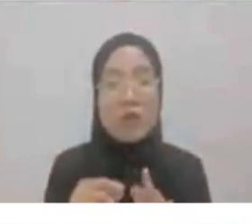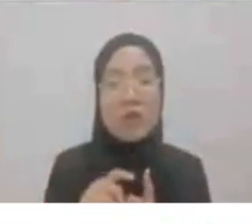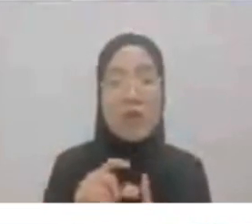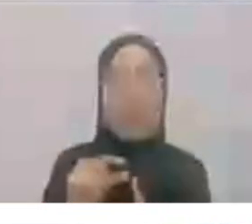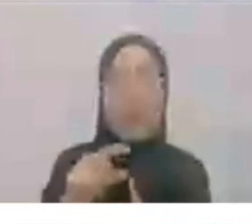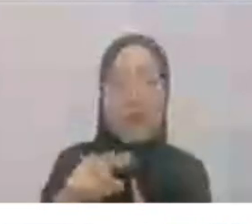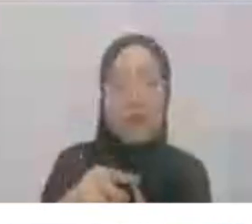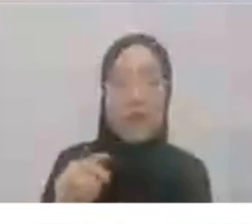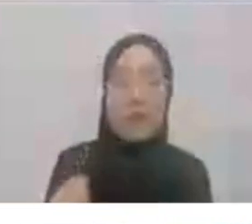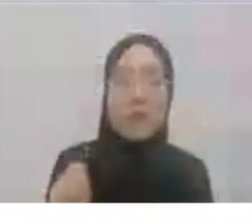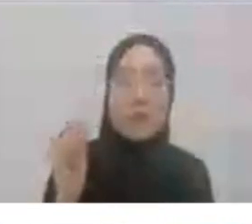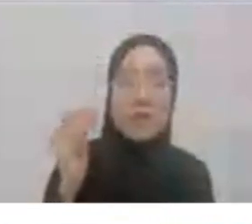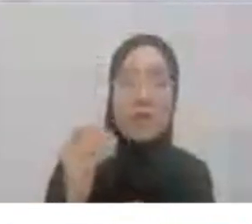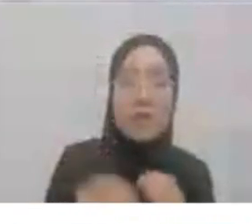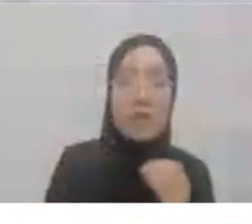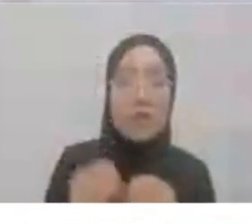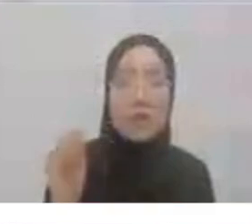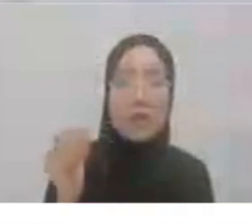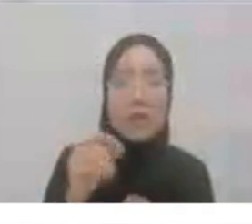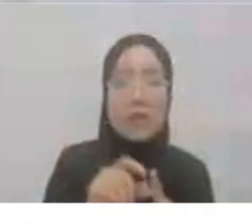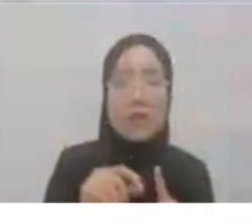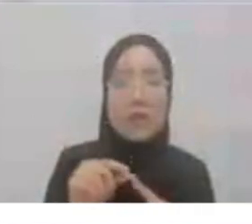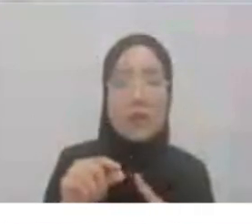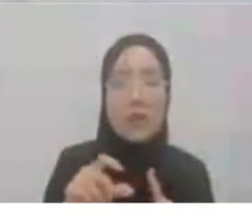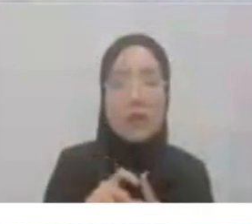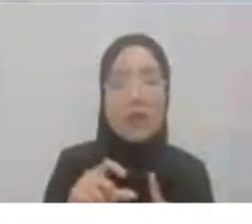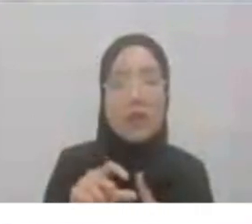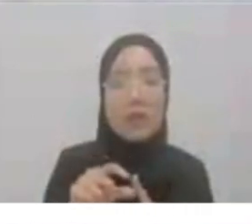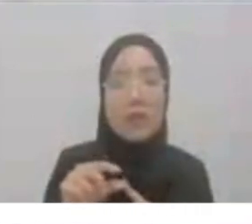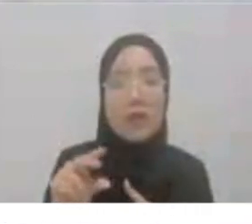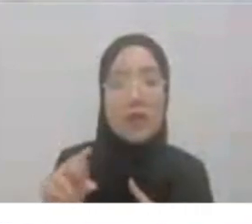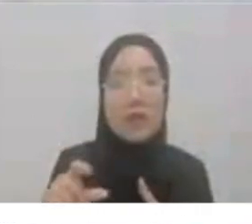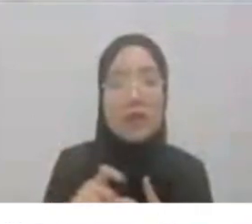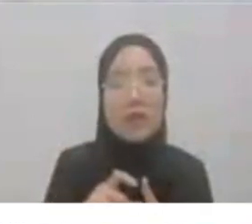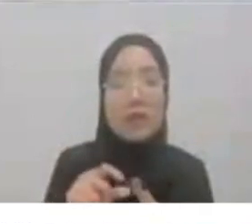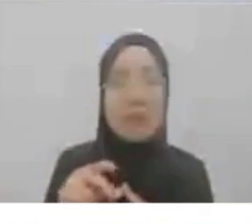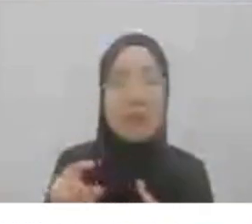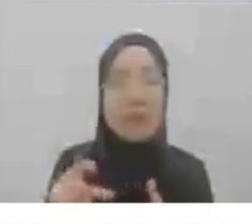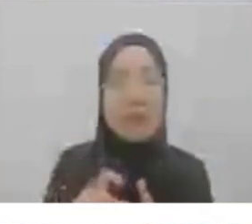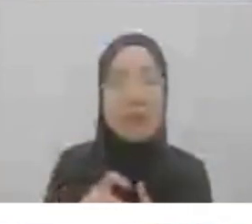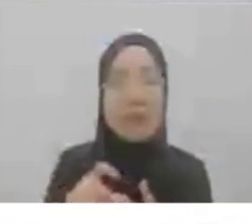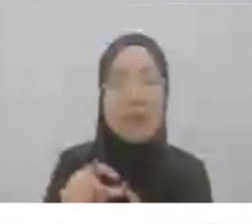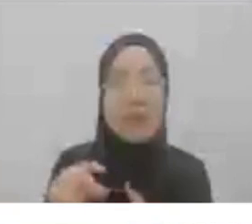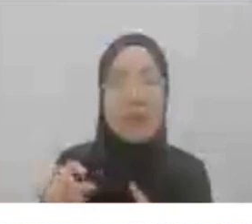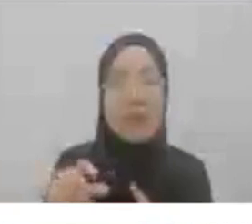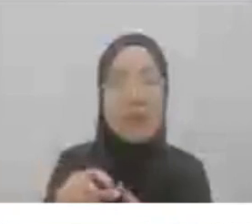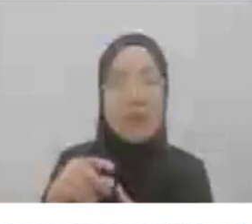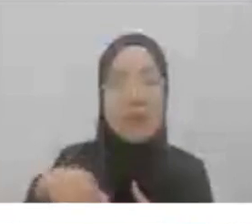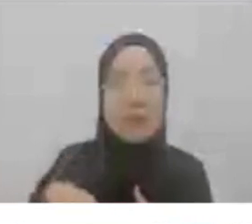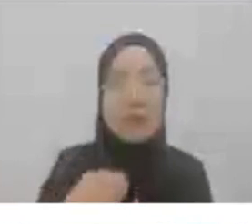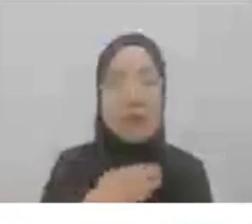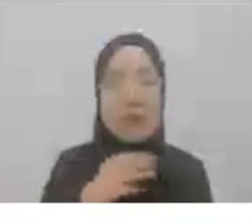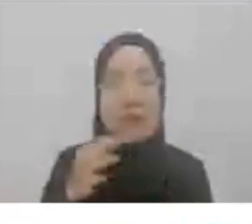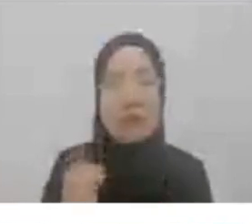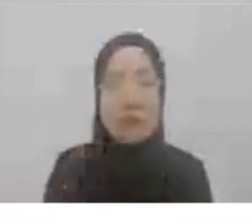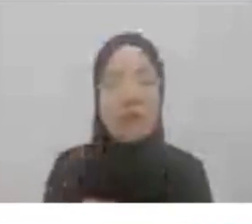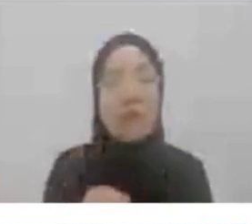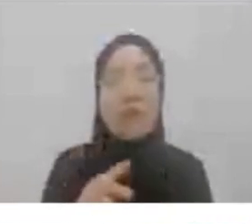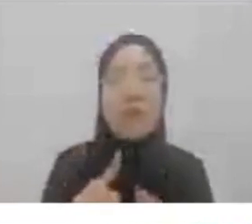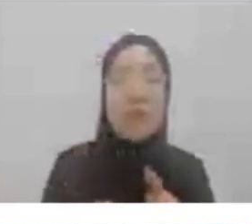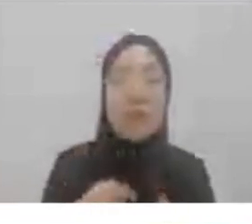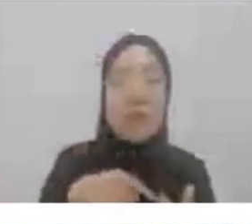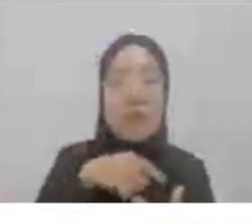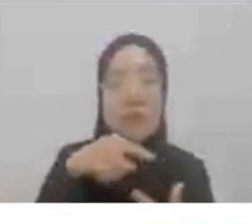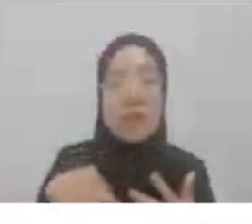presiden wakil presiden DPD DPR DPD provinsi dan DPRD kabupaten kota dan seterusnya dianggap diucapkan seandainya benar tugas TPS memberikan lima surat